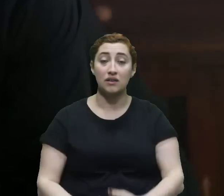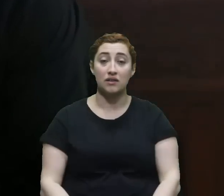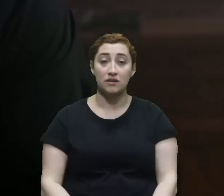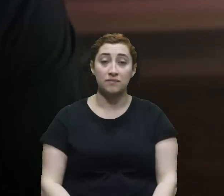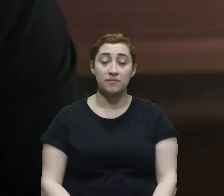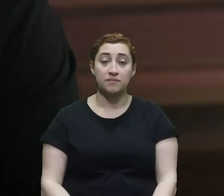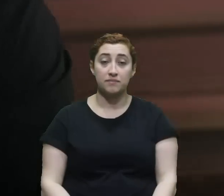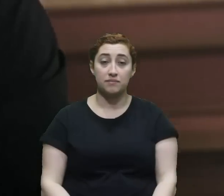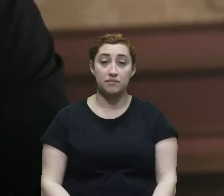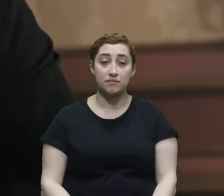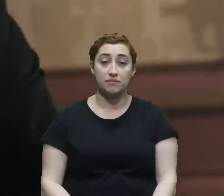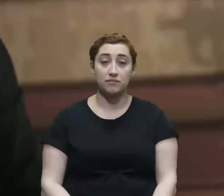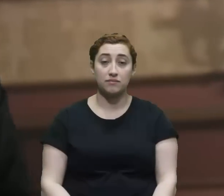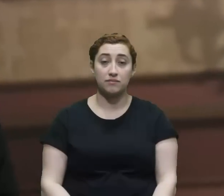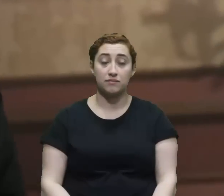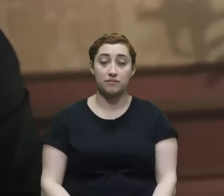vazoyu.